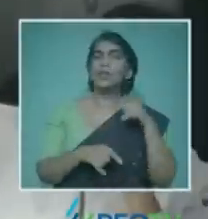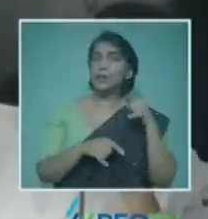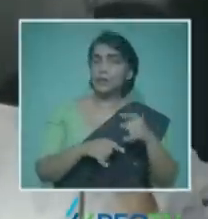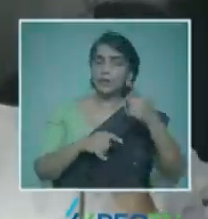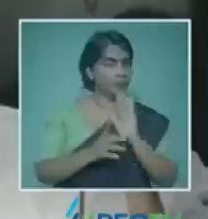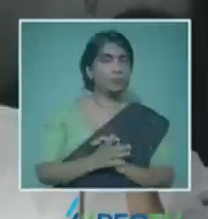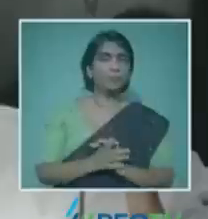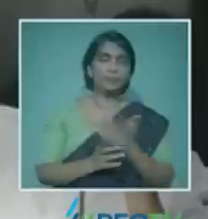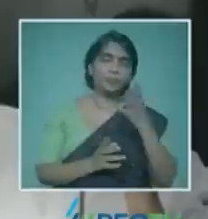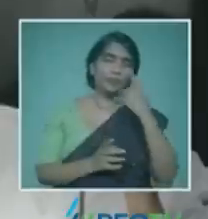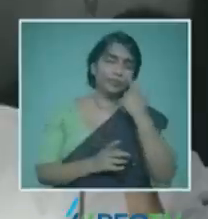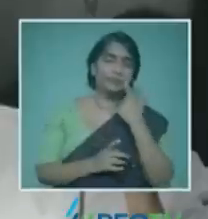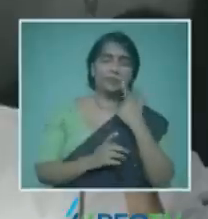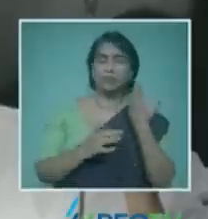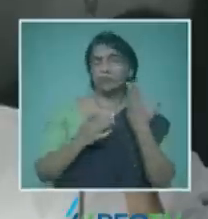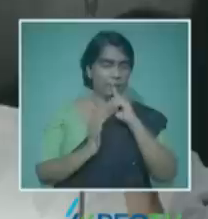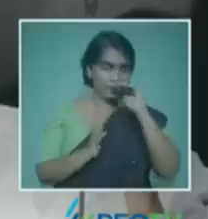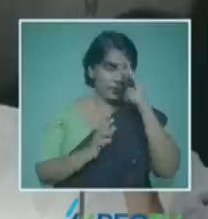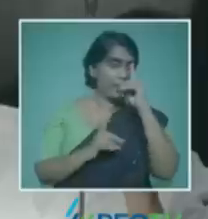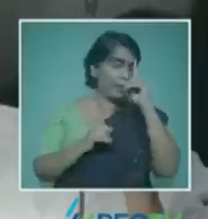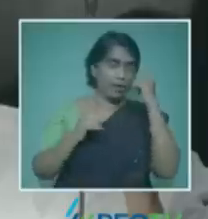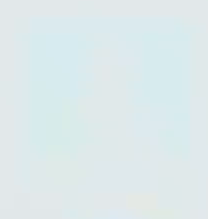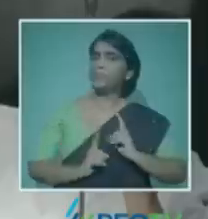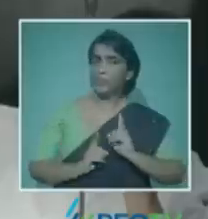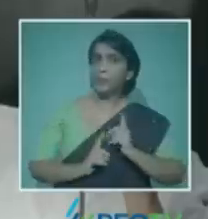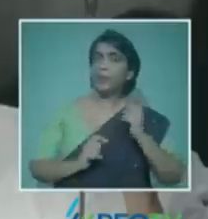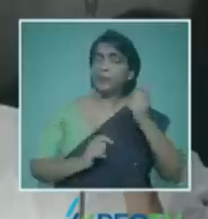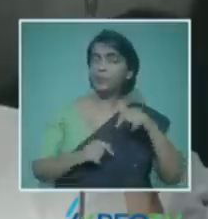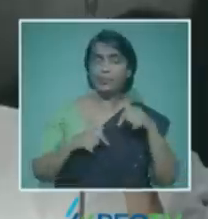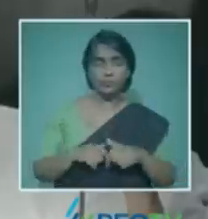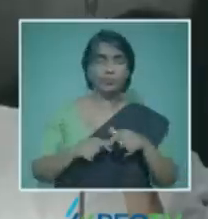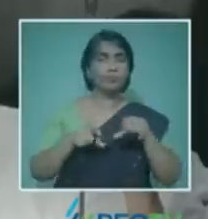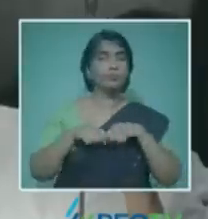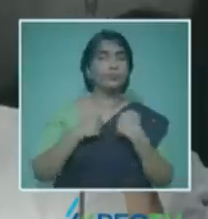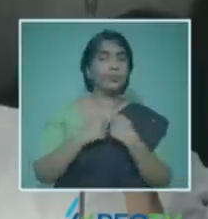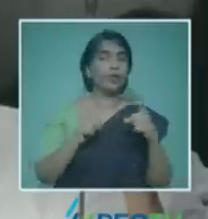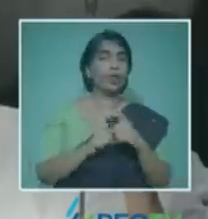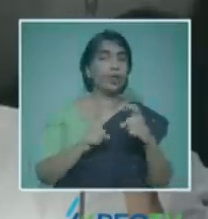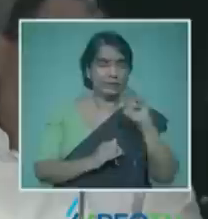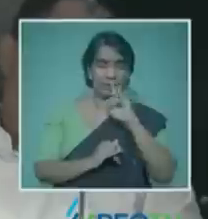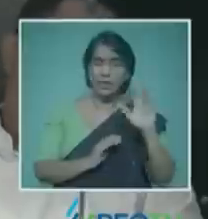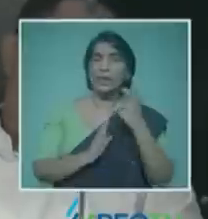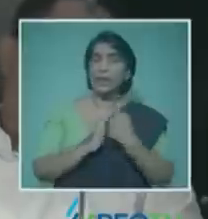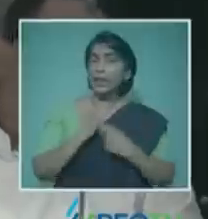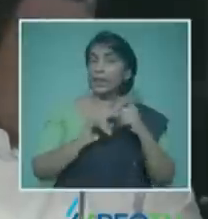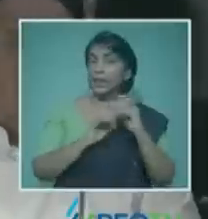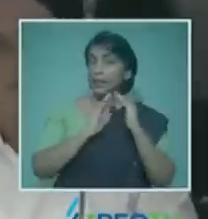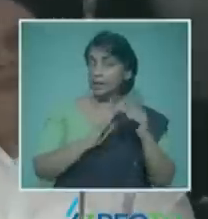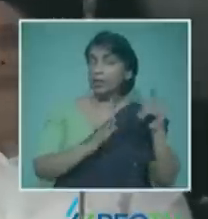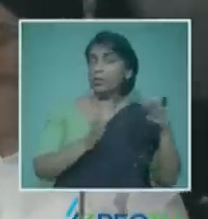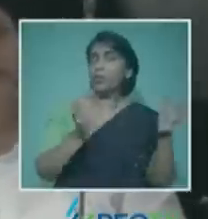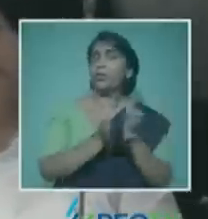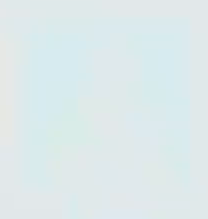දැන් මේ දෙවෙනි නැව. කනගාටුවට කරුණු කීපයක් එක කරුණක් තමයි මේ වන්දි මුදල ඒ සමාගම ඩොලර් වලින් ගෙවන්න කියලා. නීතිපති